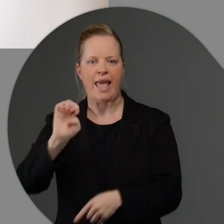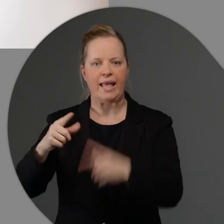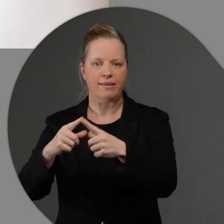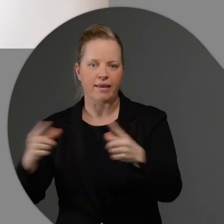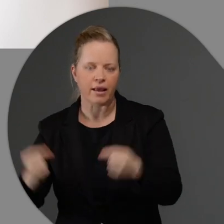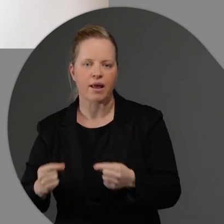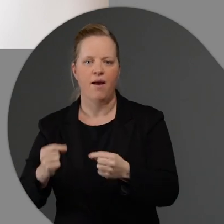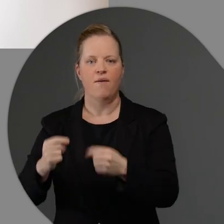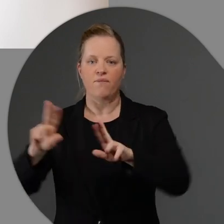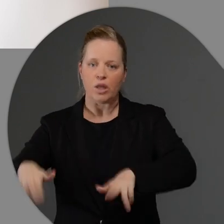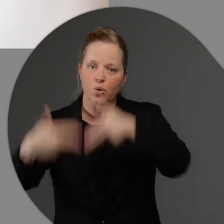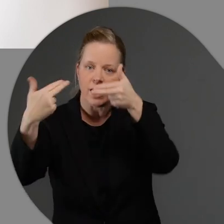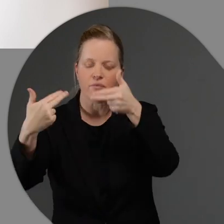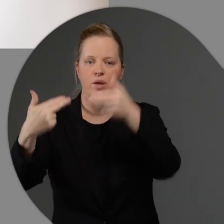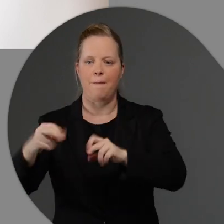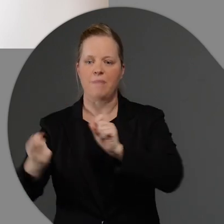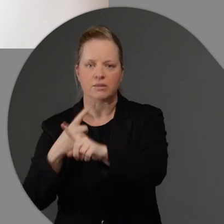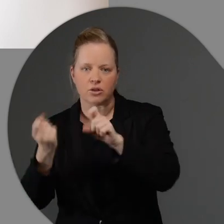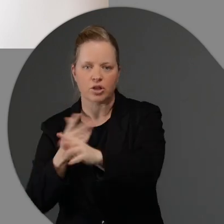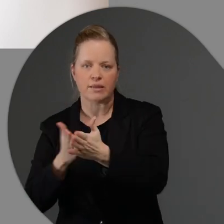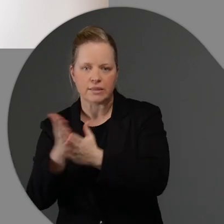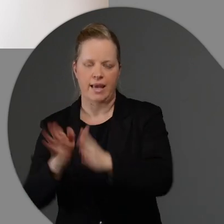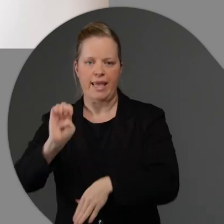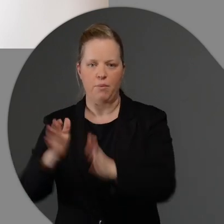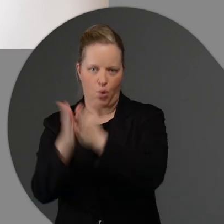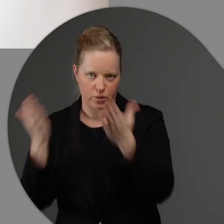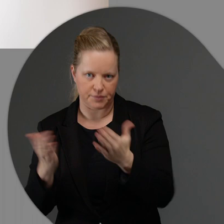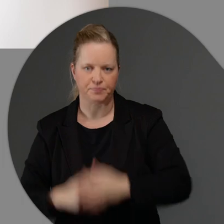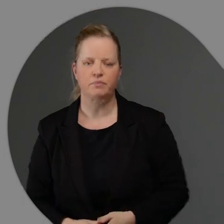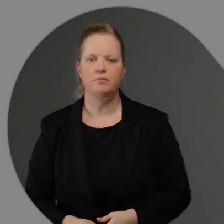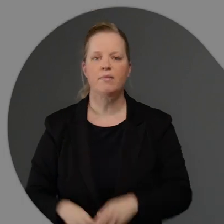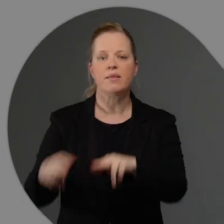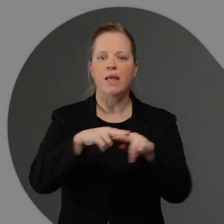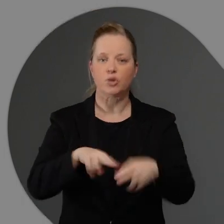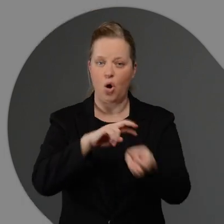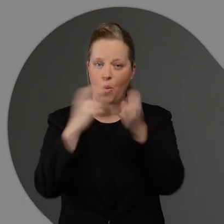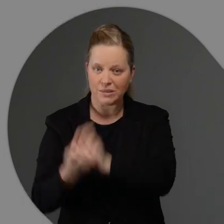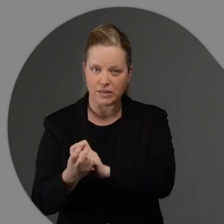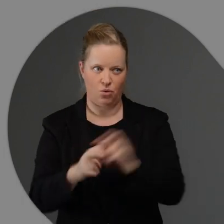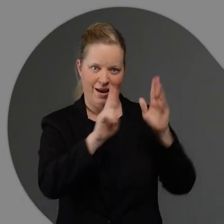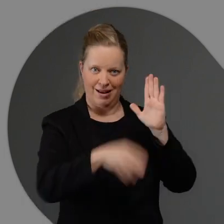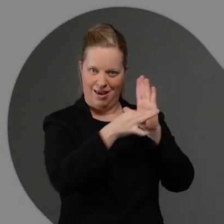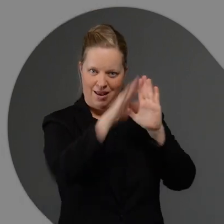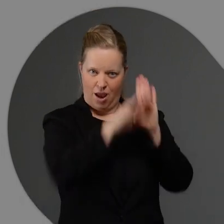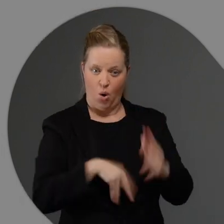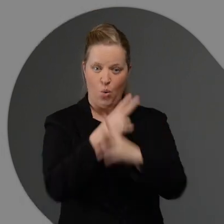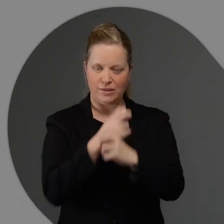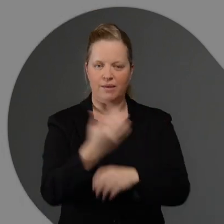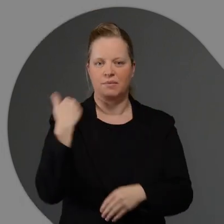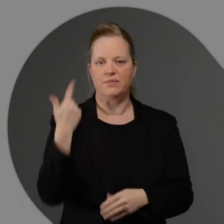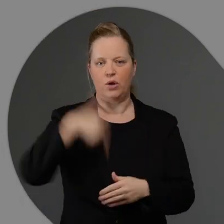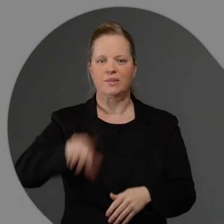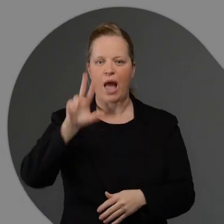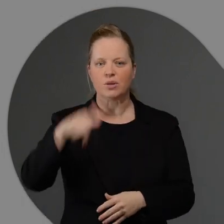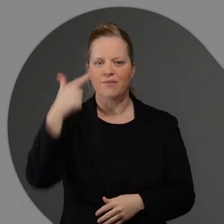E-Commerce, E-Ticketing, Videotelefonie, Messenger-Dienste und E-Books. Die nationale Umsetzung dieser Richtlinie in Österreich ist